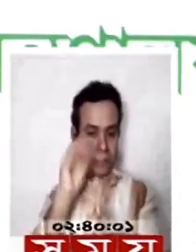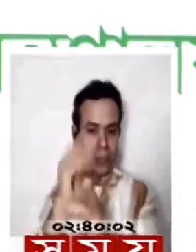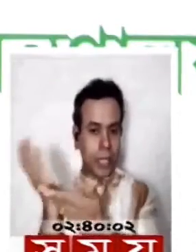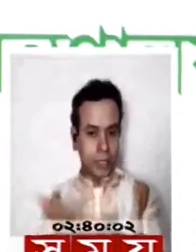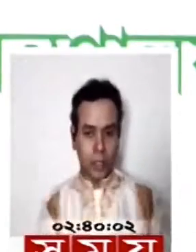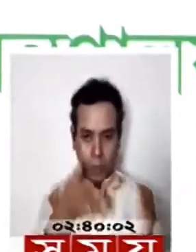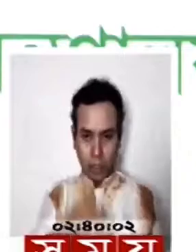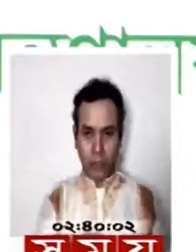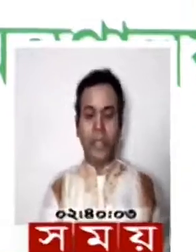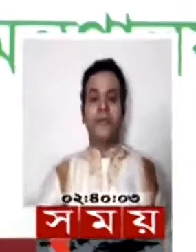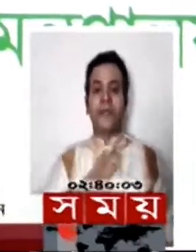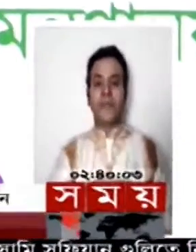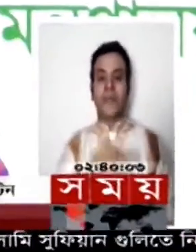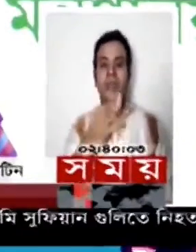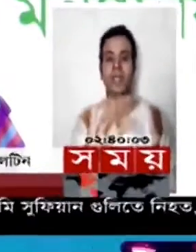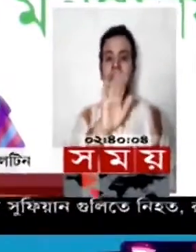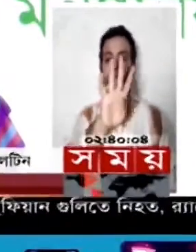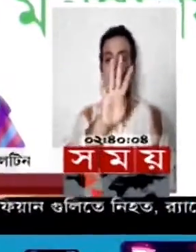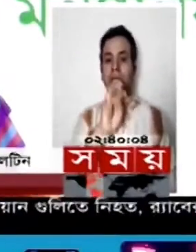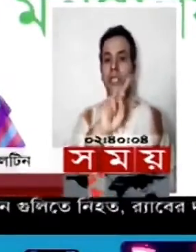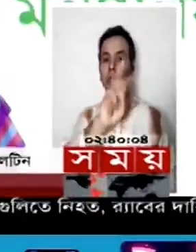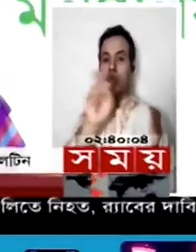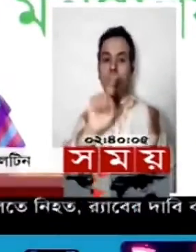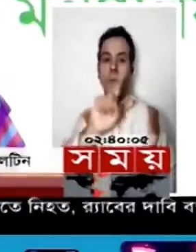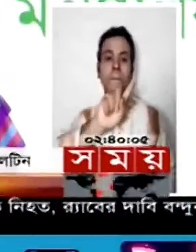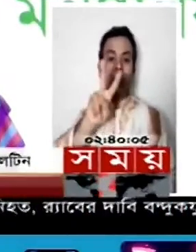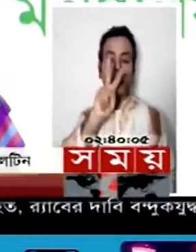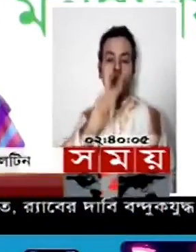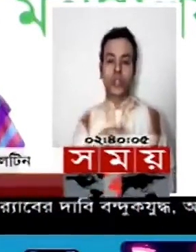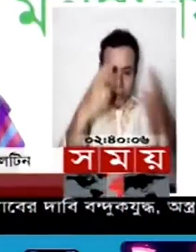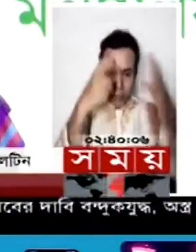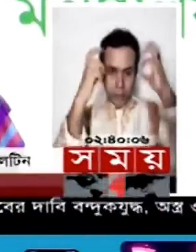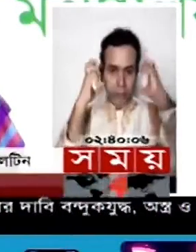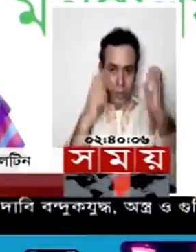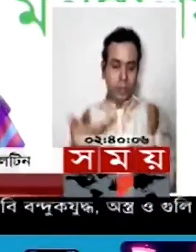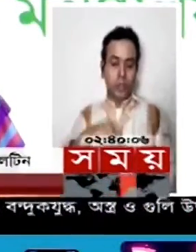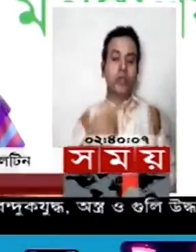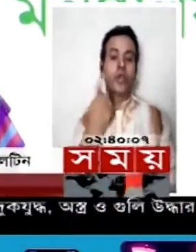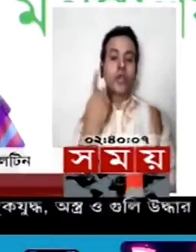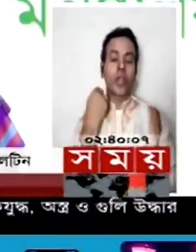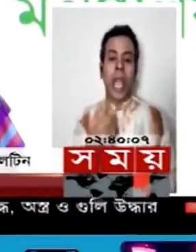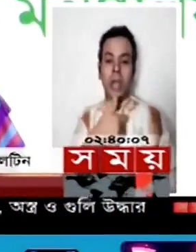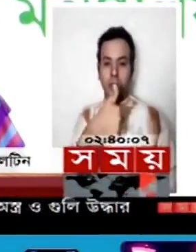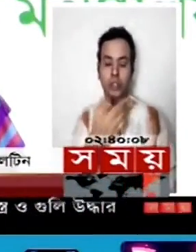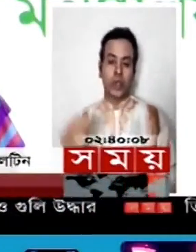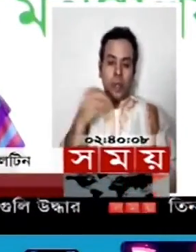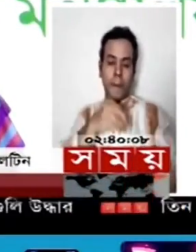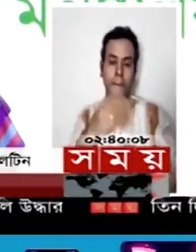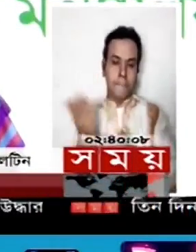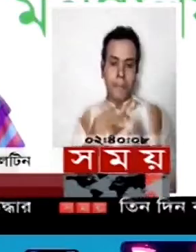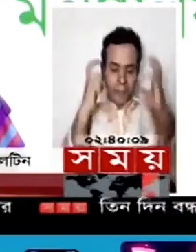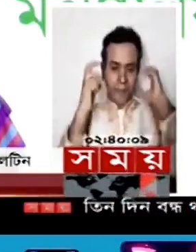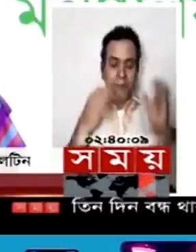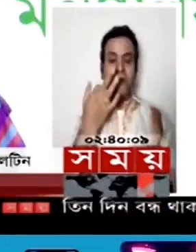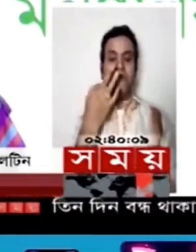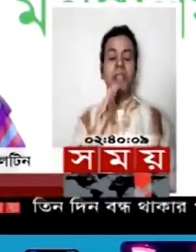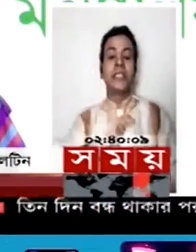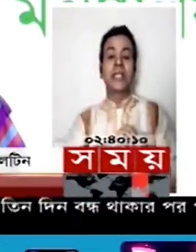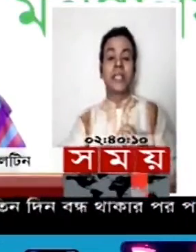আরও 11 জন এই প্রশিক্ষণ নিয়েছেন এবং বর্তমানে স্বেচ্ছাভিত্তিতে সেবা দিয়ে যাচ্ছেন 4,212 জন